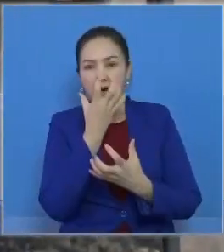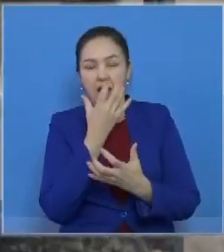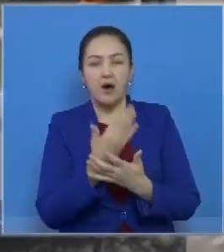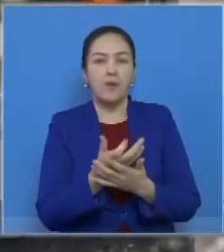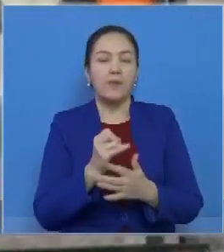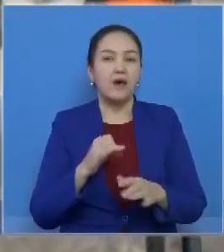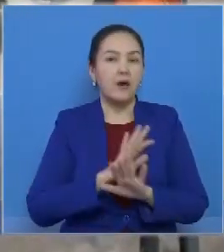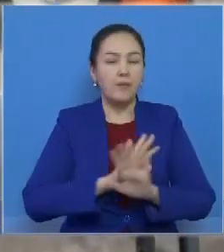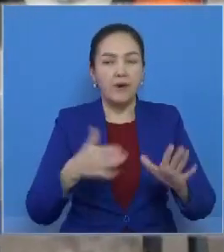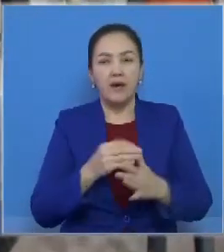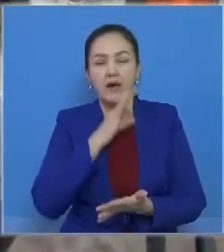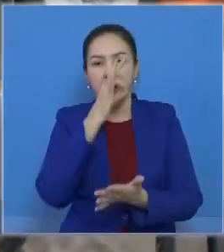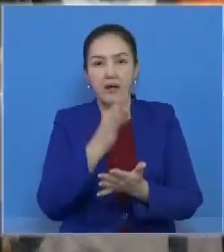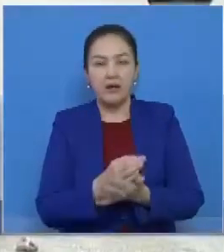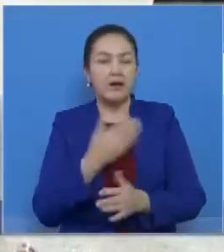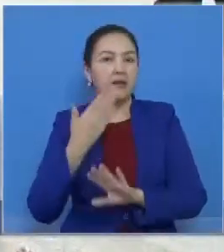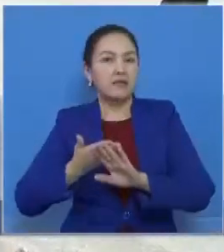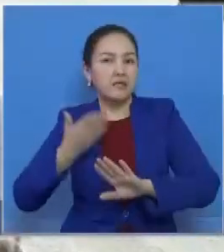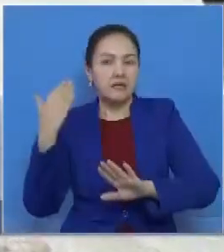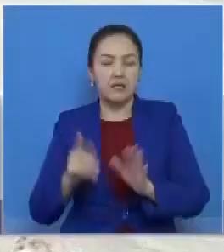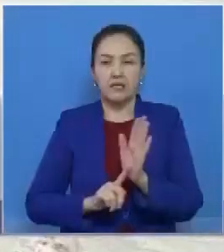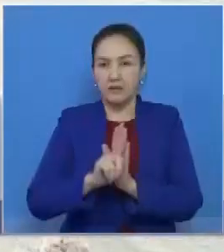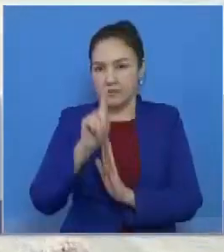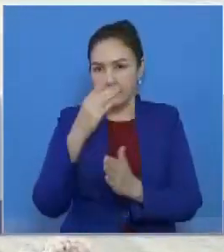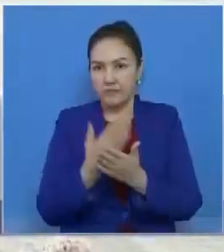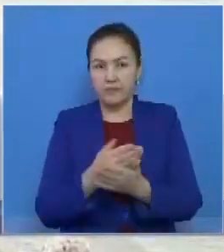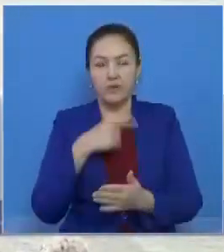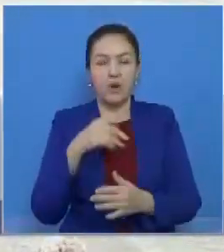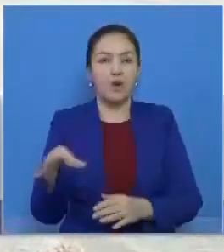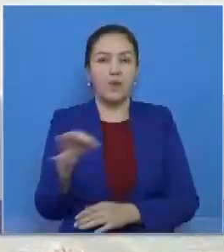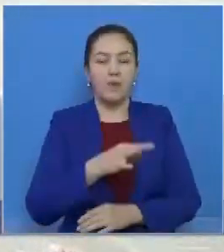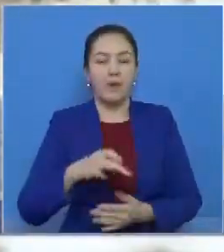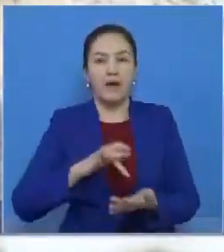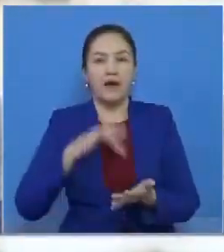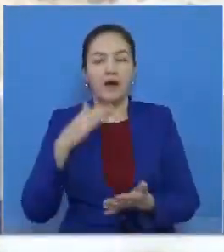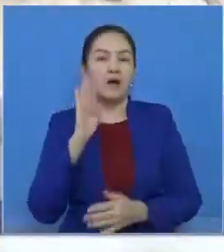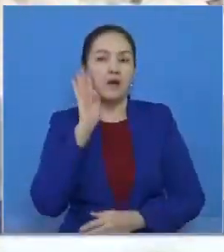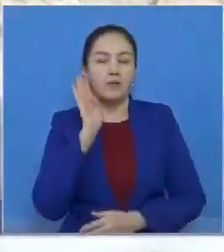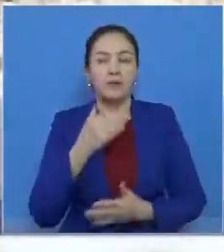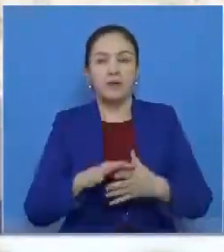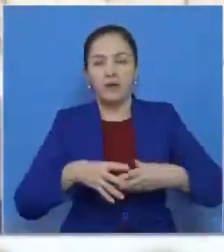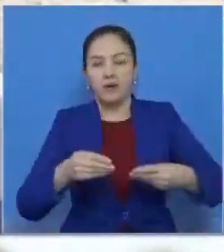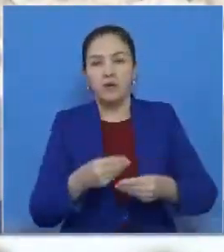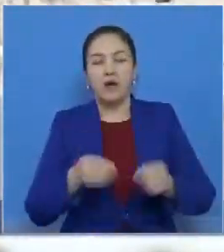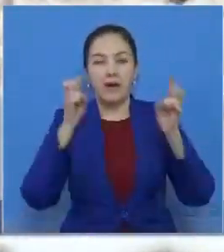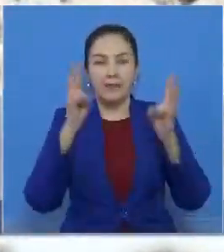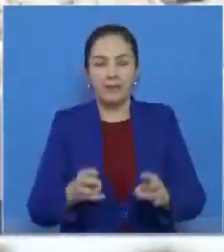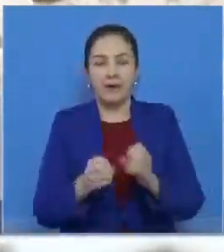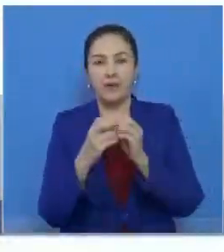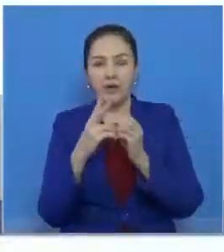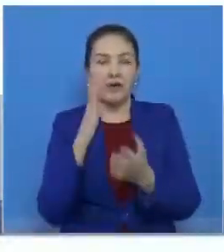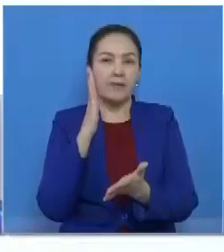ағады. Мұны болдырмас үшін жауаптылар биыл ерте қамданып жатқанын айтады. Айта өтейік, облыс орталығында қазір су басу қаупі бар 12 аймақ